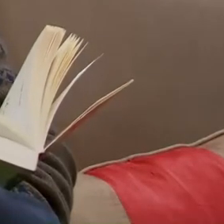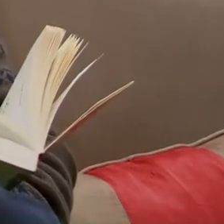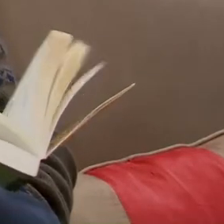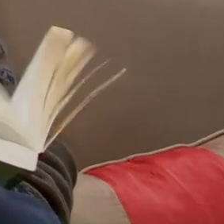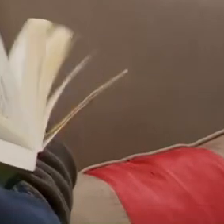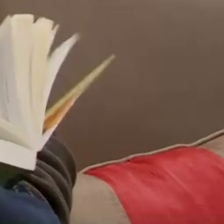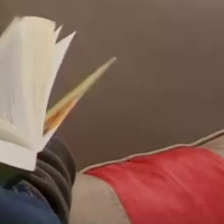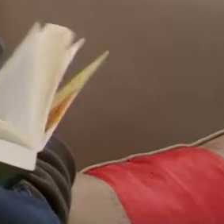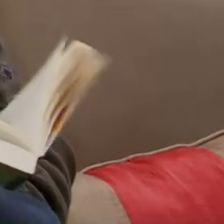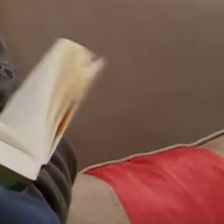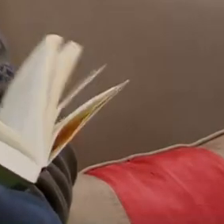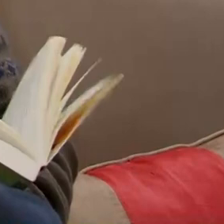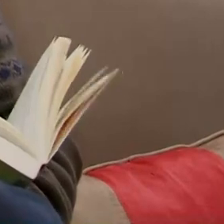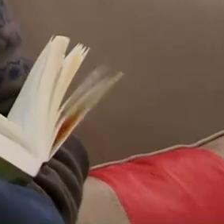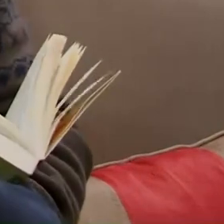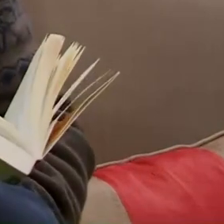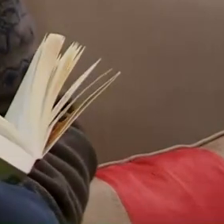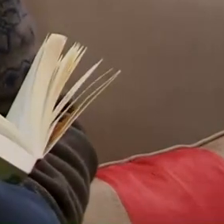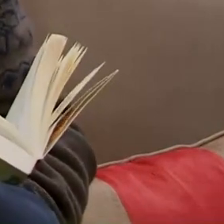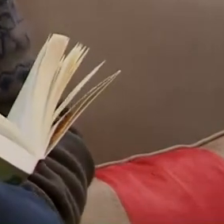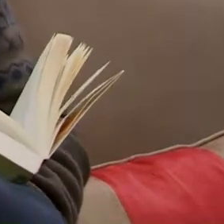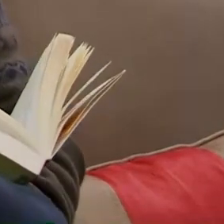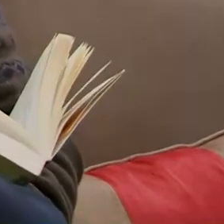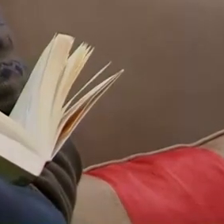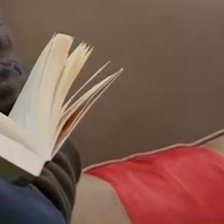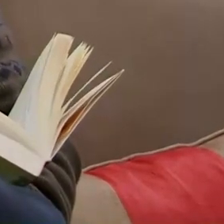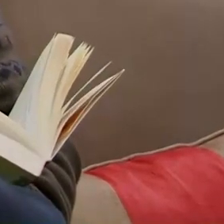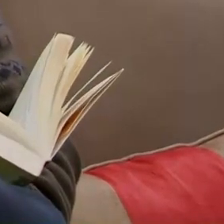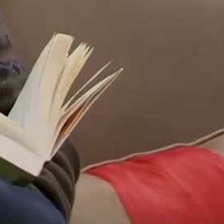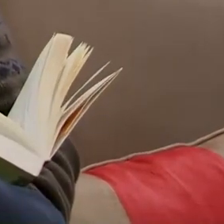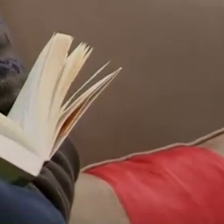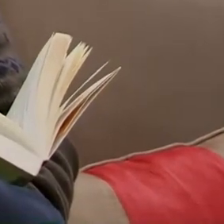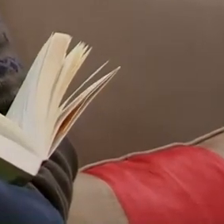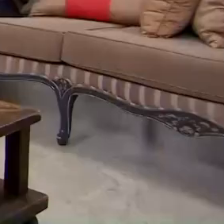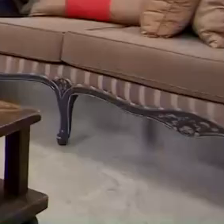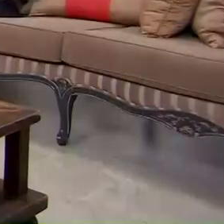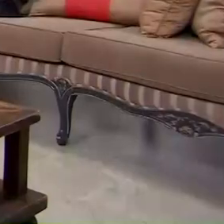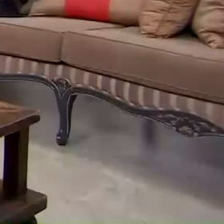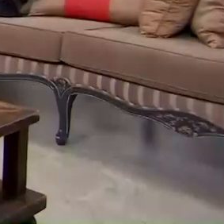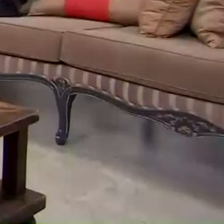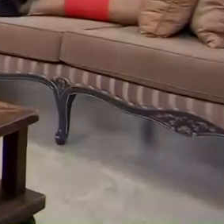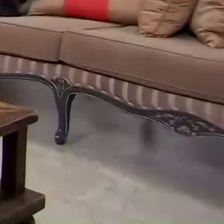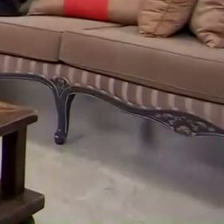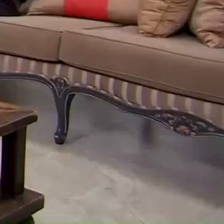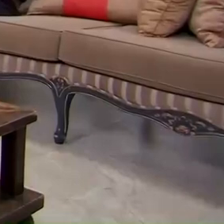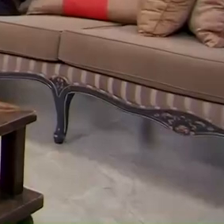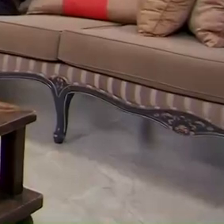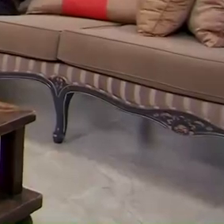Sayfayı çevirdikten sonra sehpaya uzanıp fincanını aldı, içeceğini yudumluyor. Bu sırada Sarp geldi.